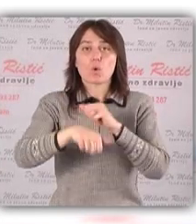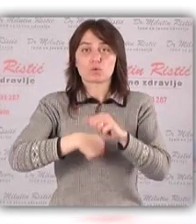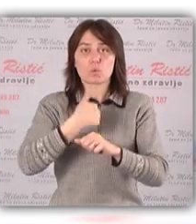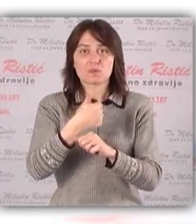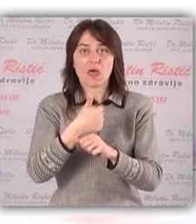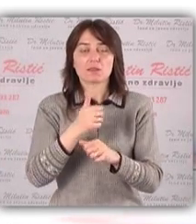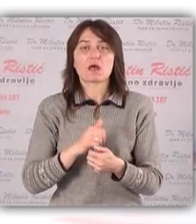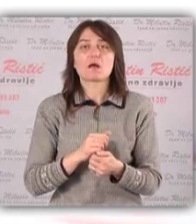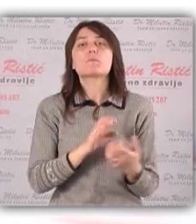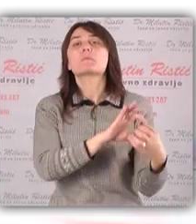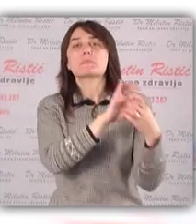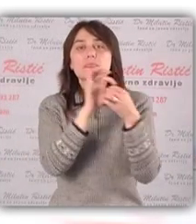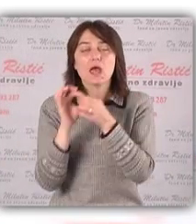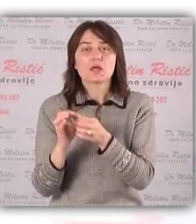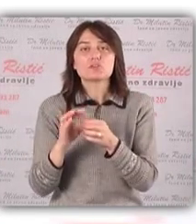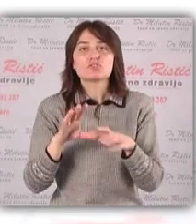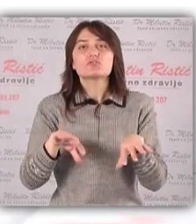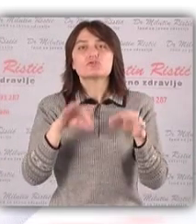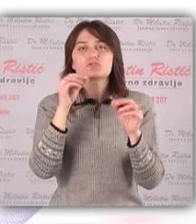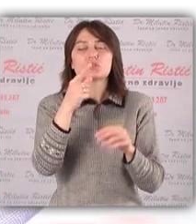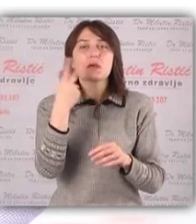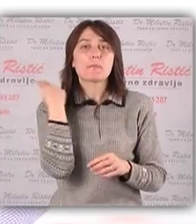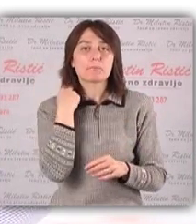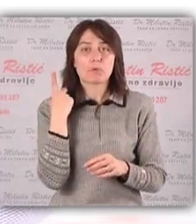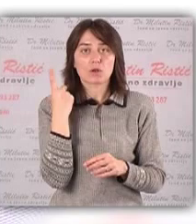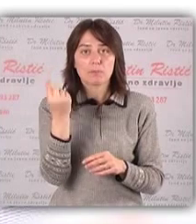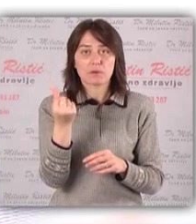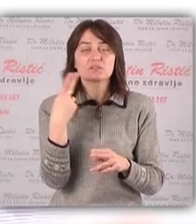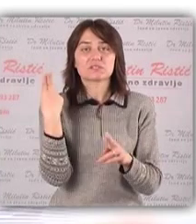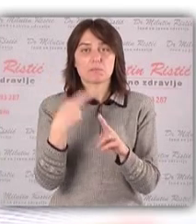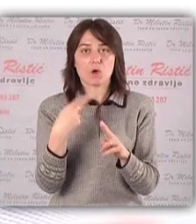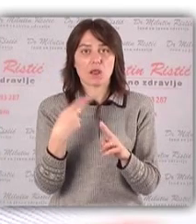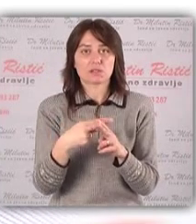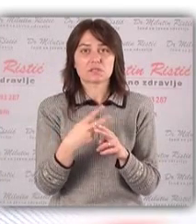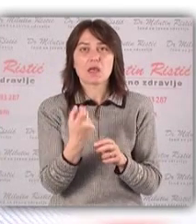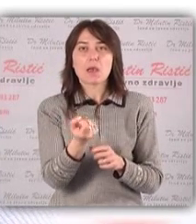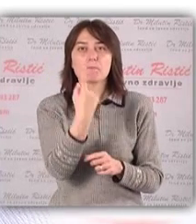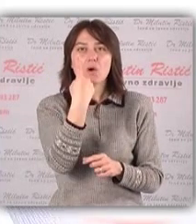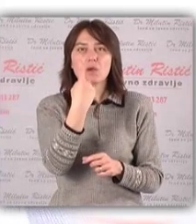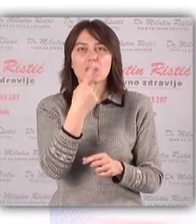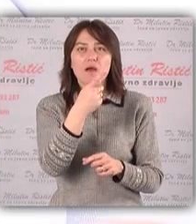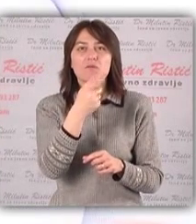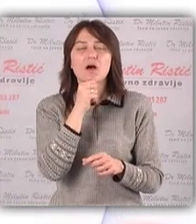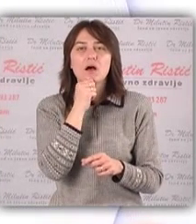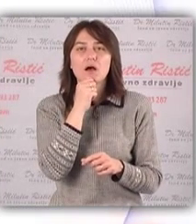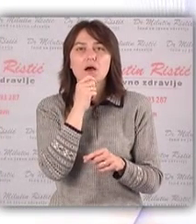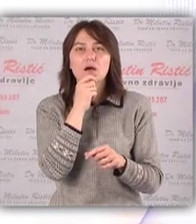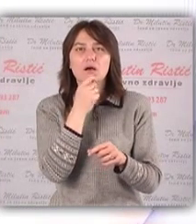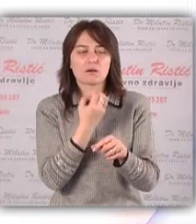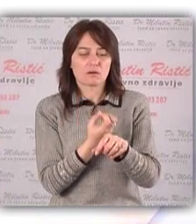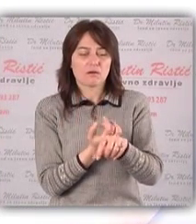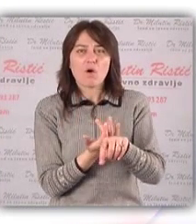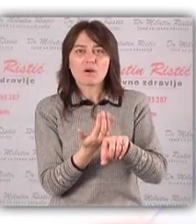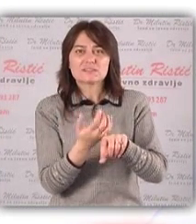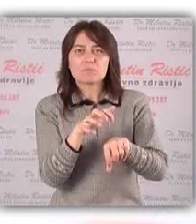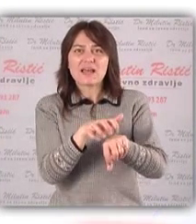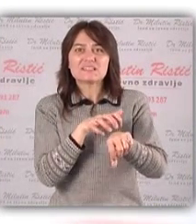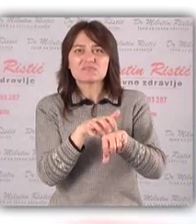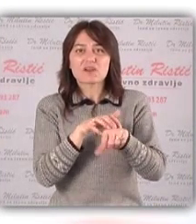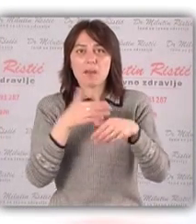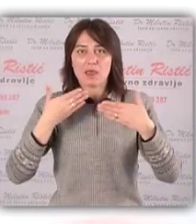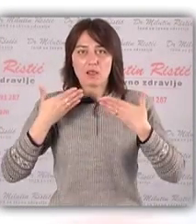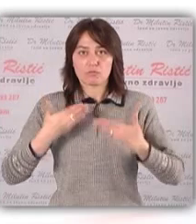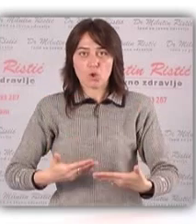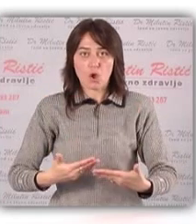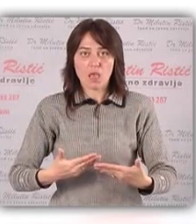do godinu dana. Najčešći simptomi polno prenosivih bolesti su pojava osipa i svraba